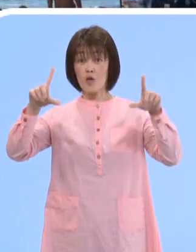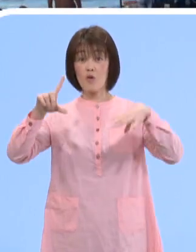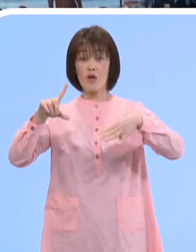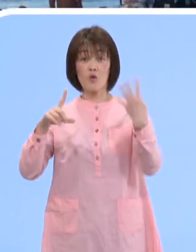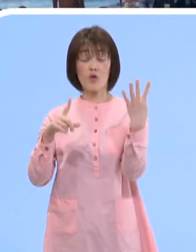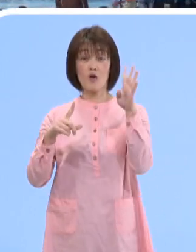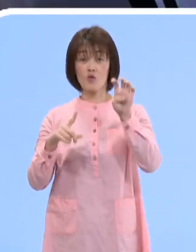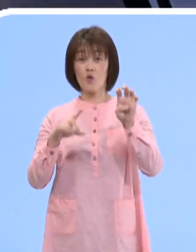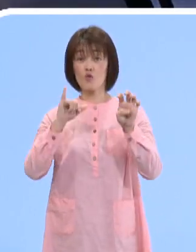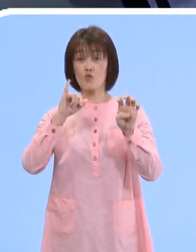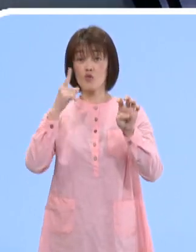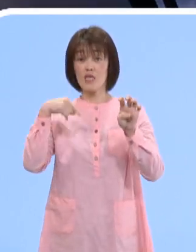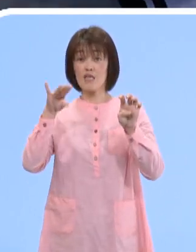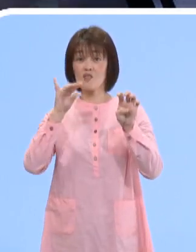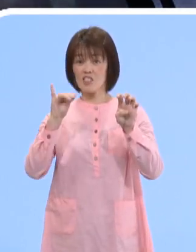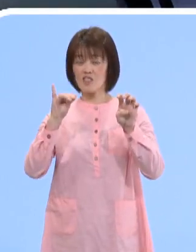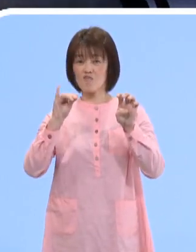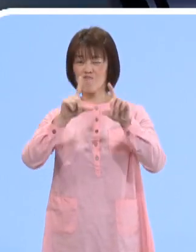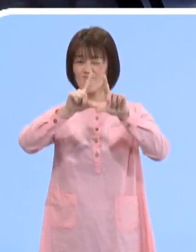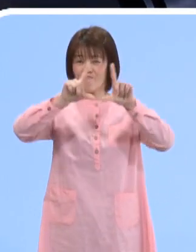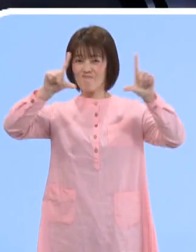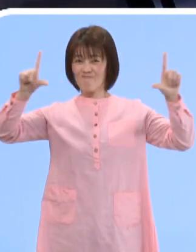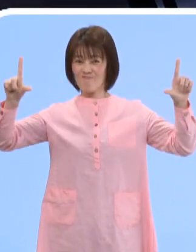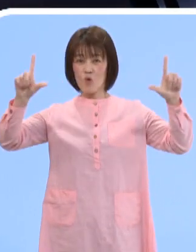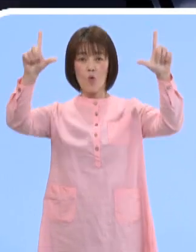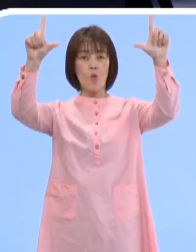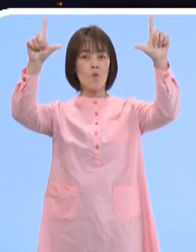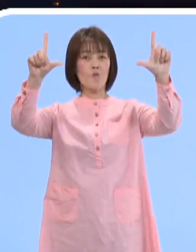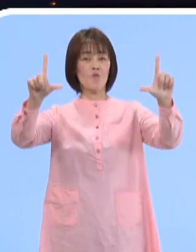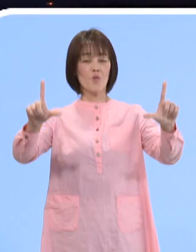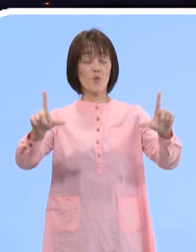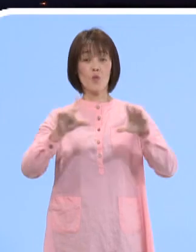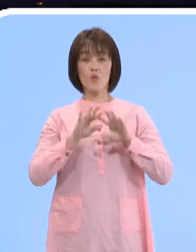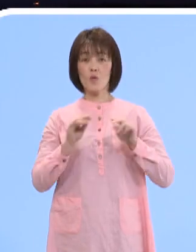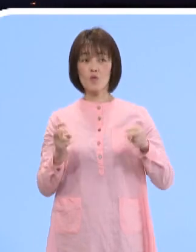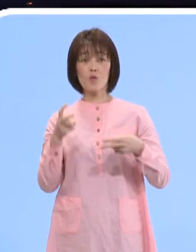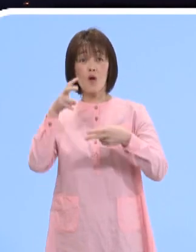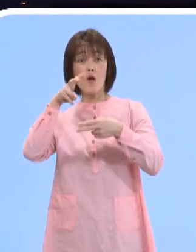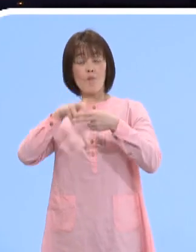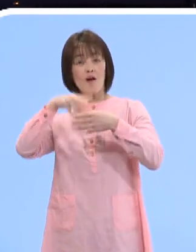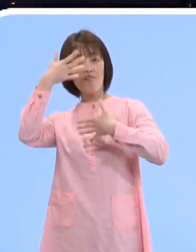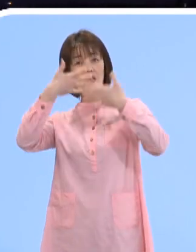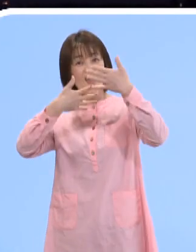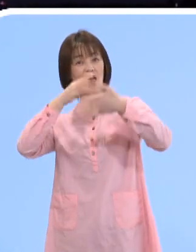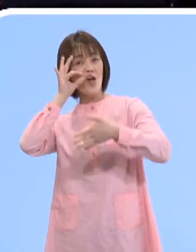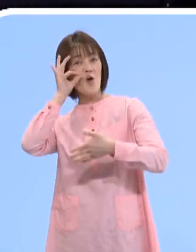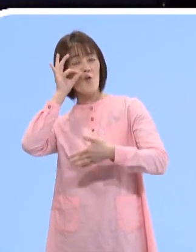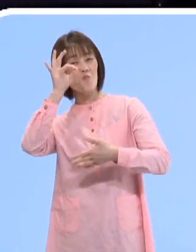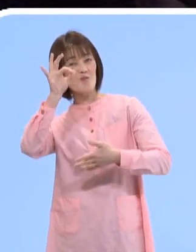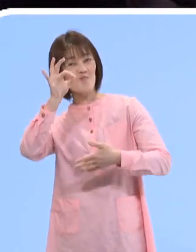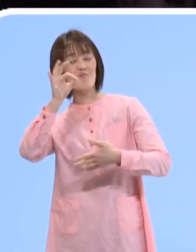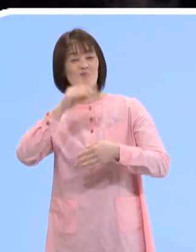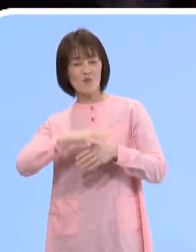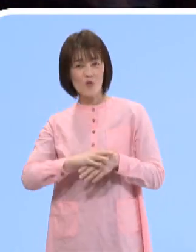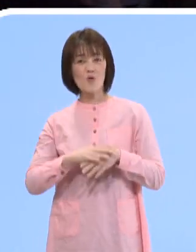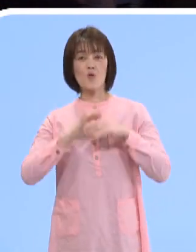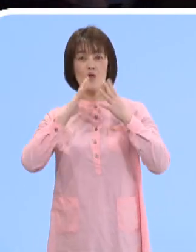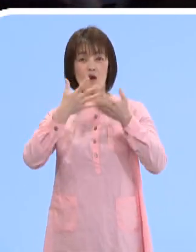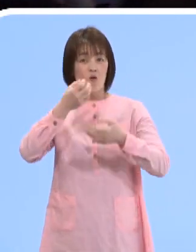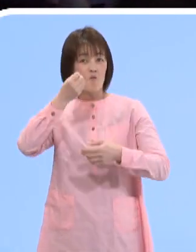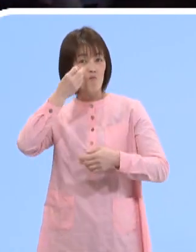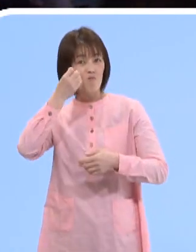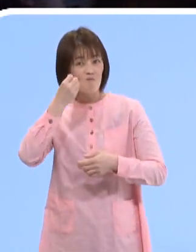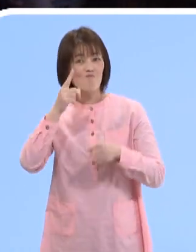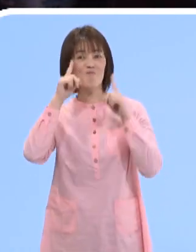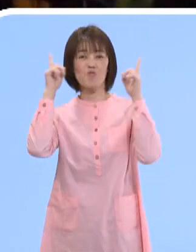440インチの巨大なスクリーンを海の上に浮かべて、砂浜に座って映画を楽しむという世界でも